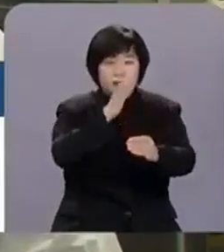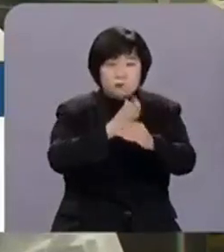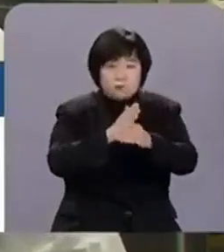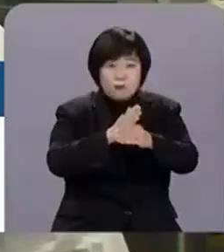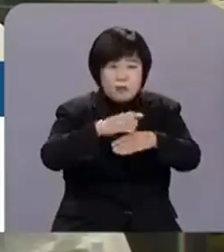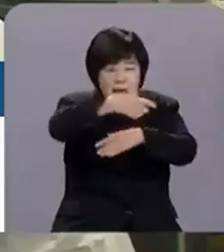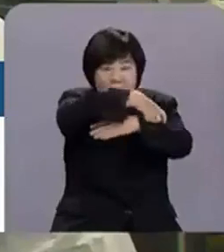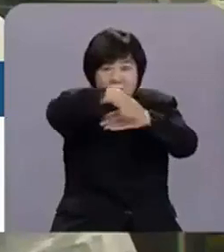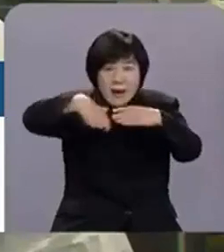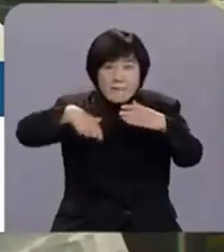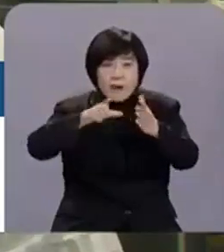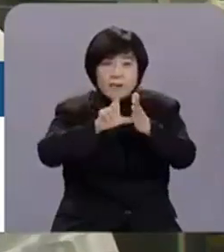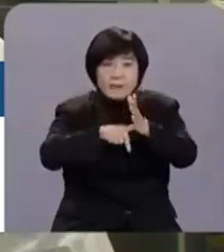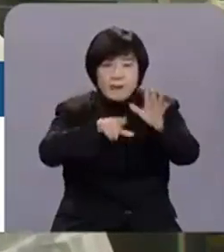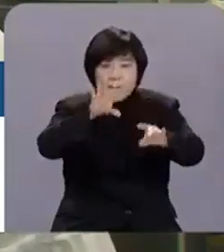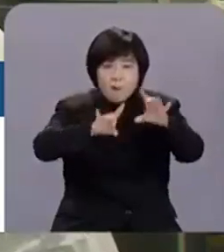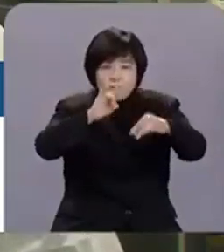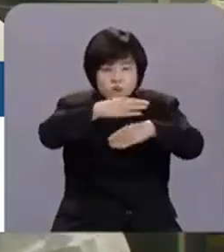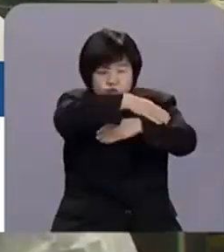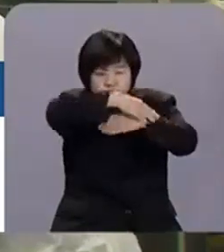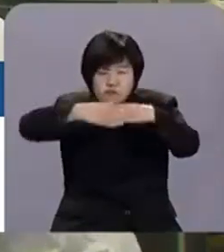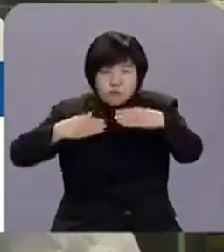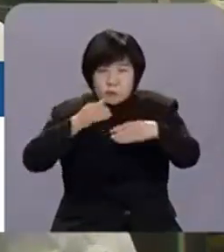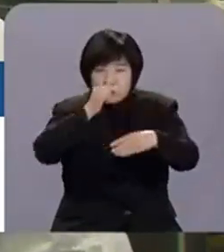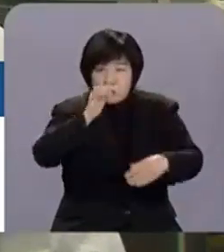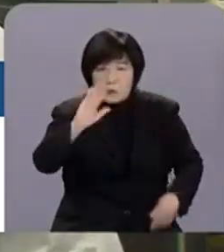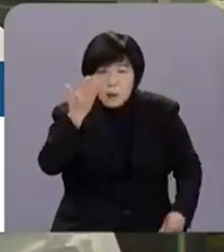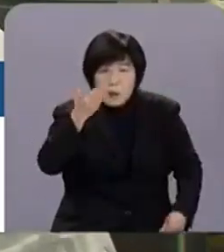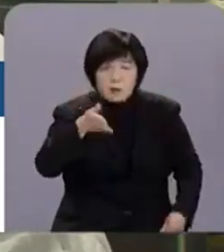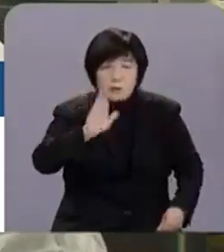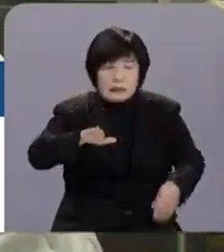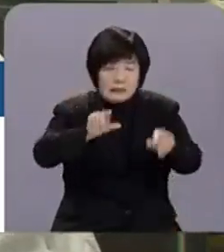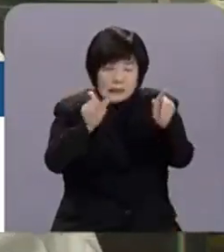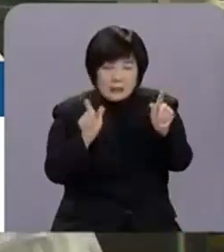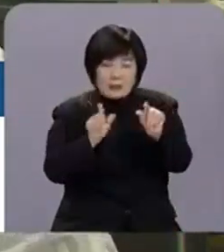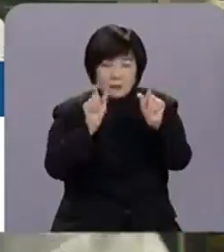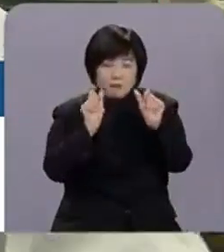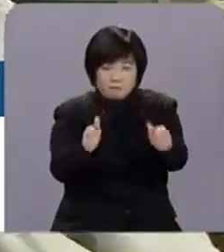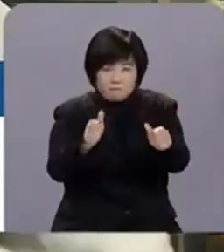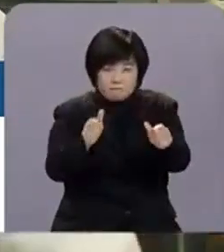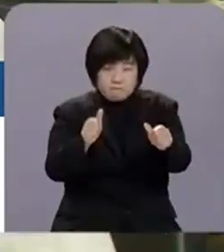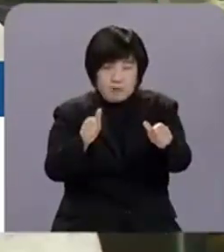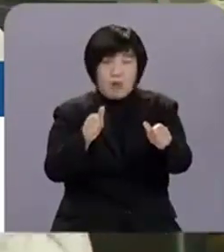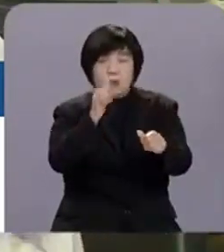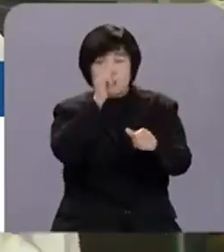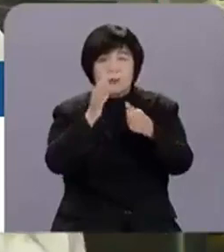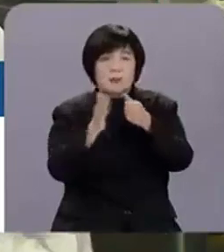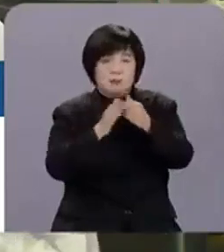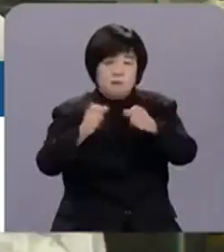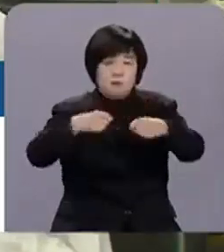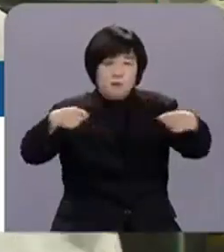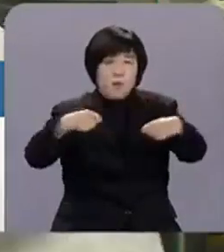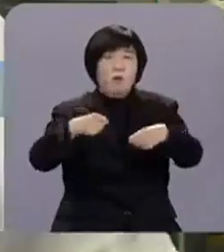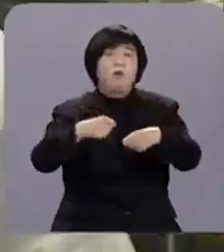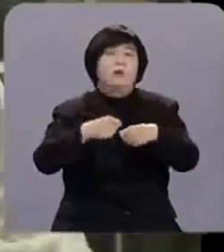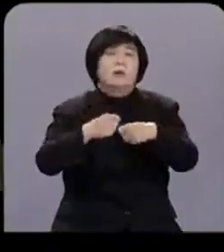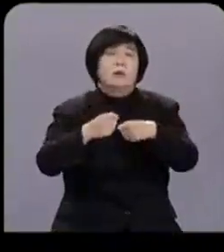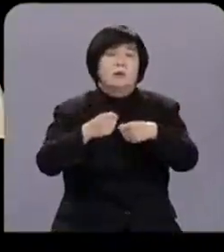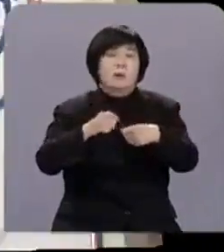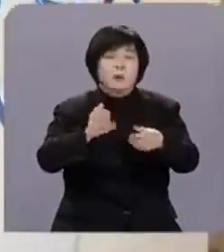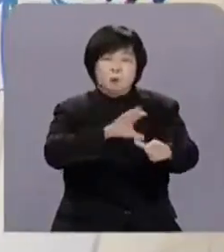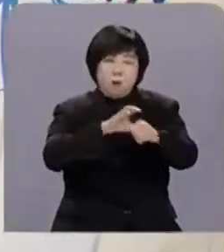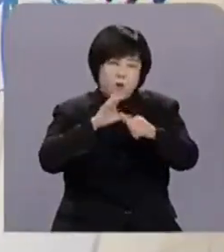천민 애플을 도포 해야되는데 제드 거의 제가 장자 동안 붙이기 때문에 훌 양을 많이 줄이고 있습니다